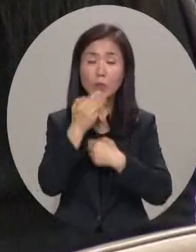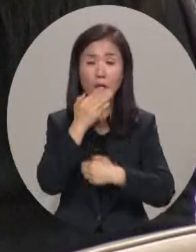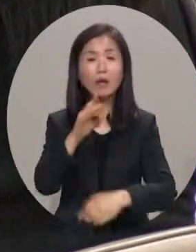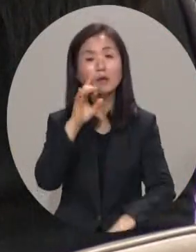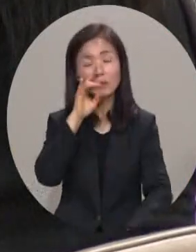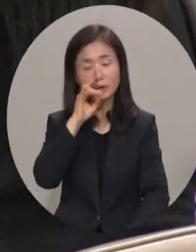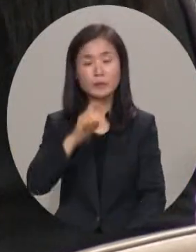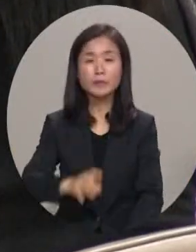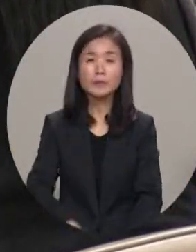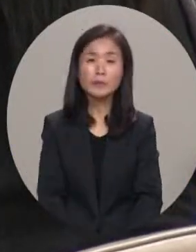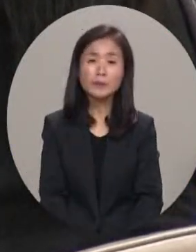서진입니다